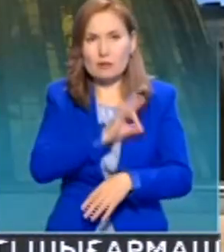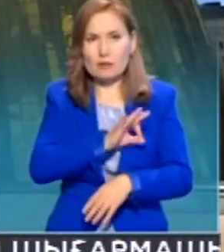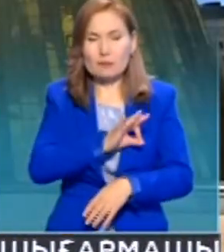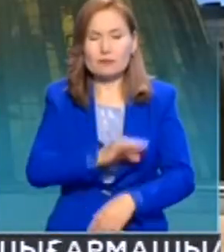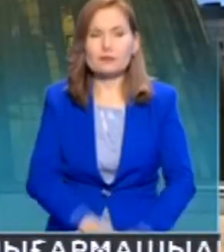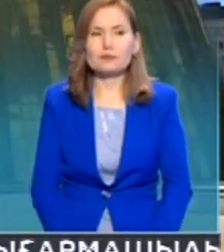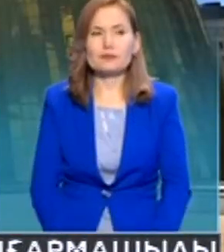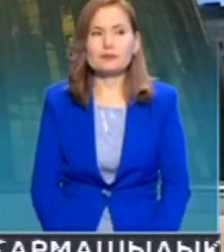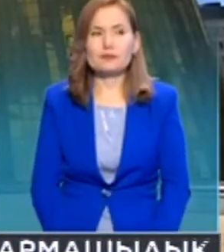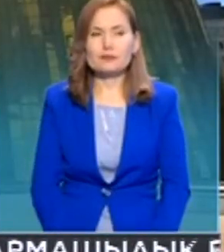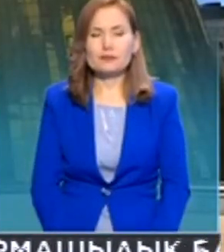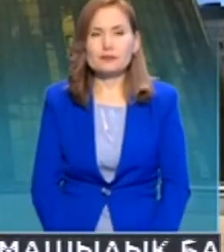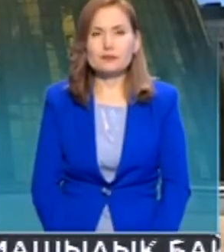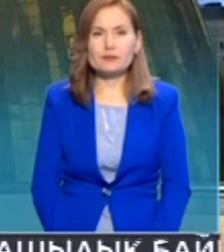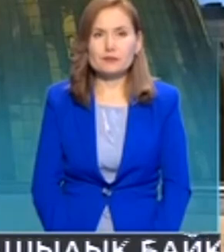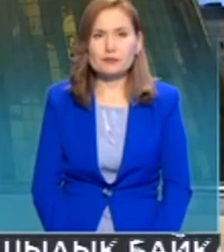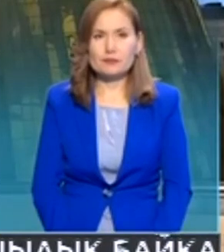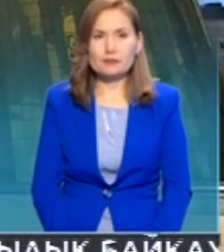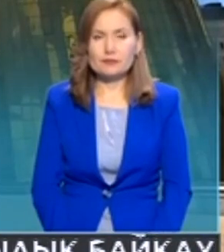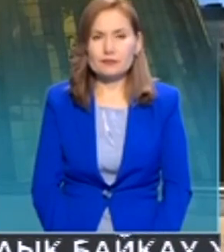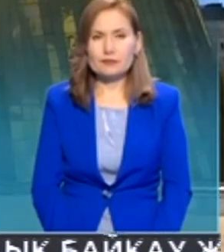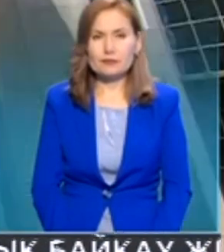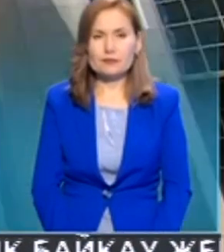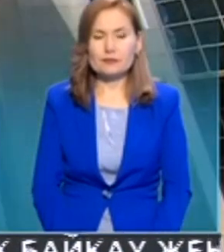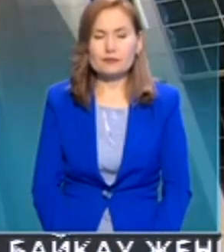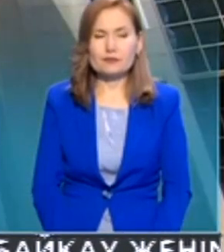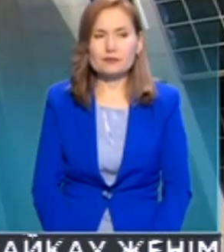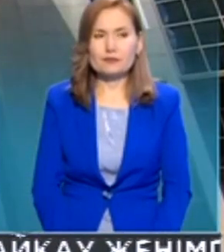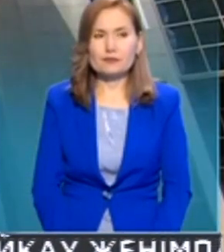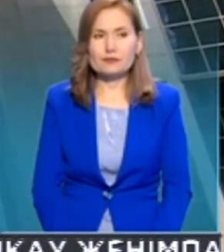Көшербай, Жаслан Жақсай, Қазақстан ұлттық телеарнасы.